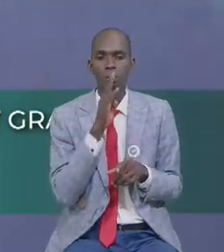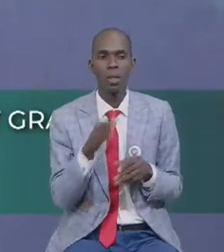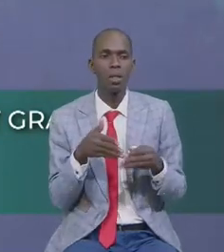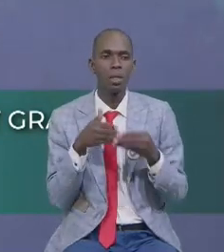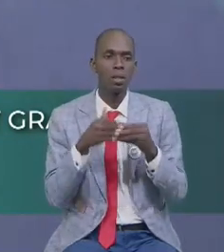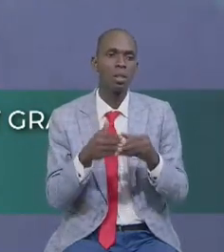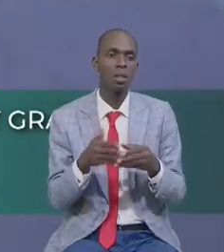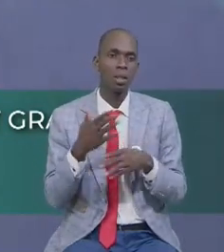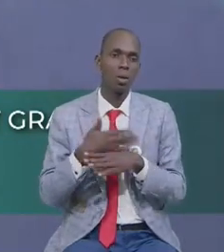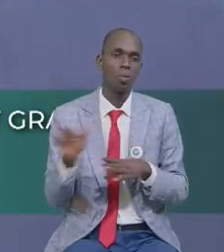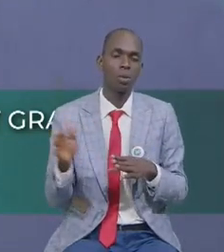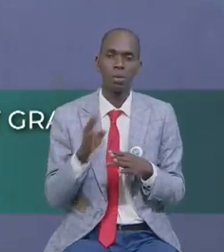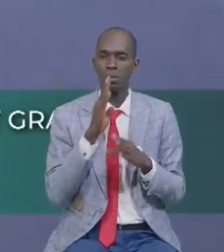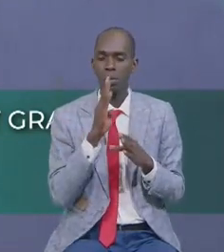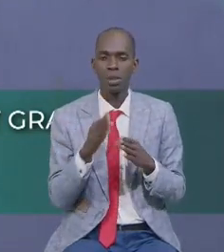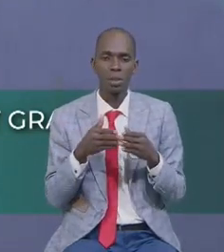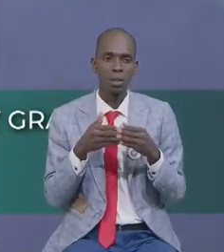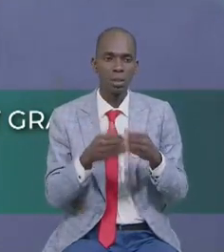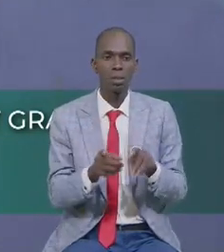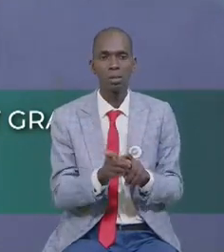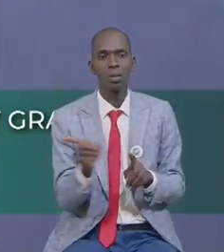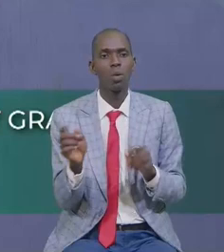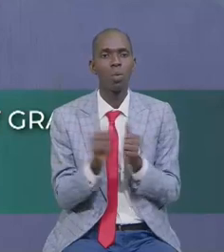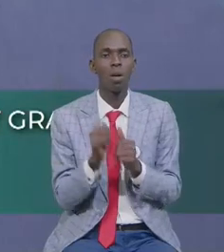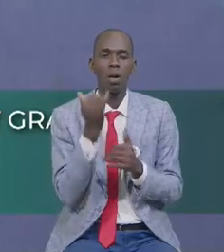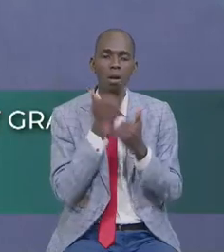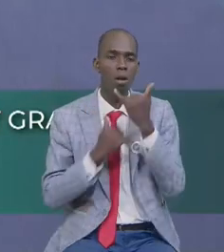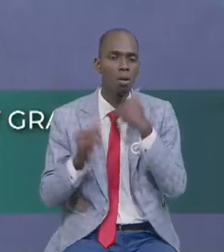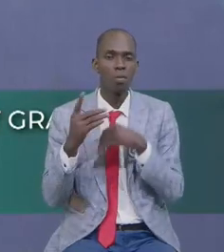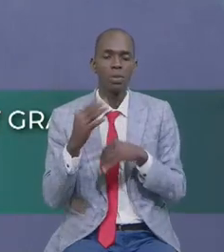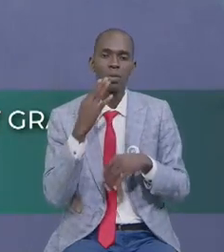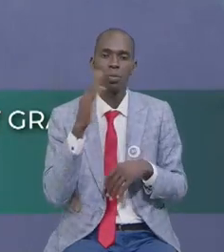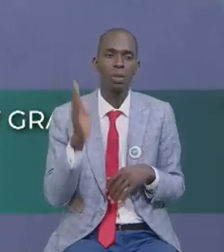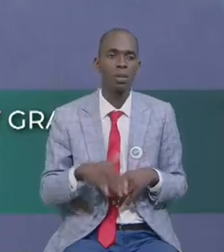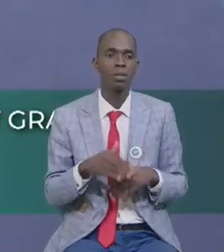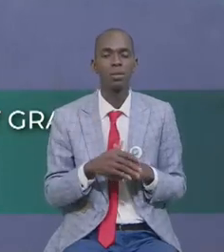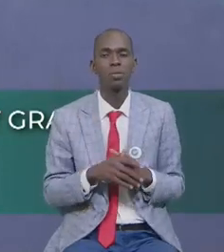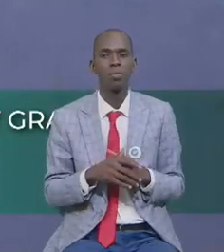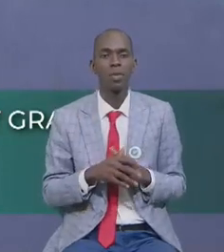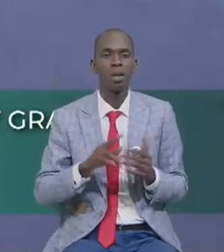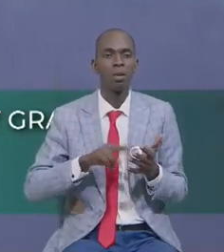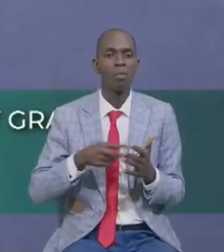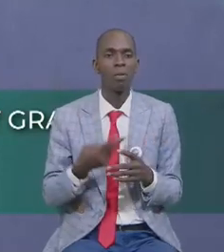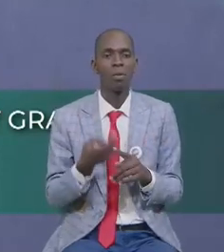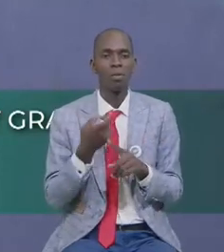veniez à déchoir de votre fermeté.